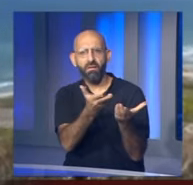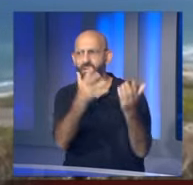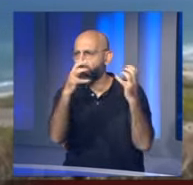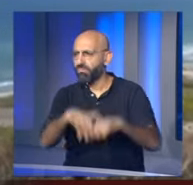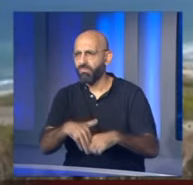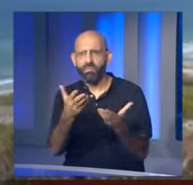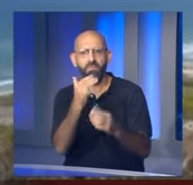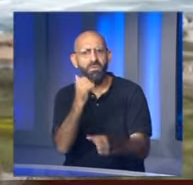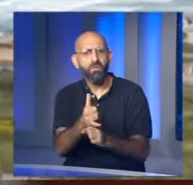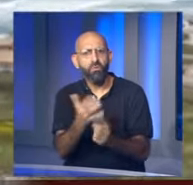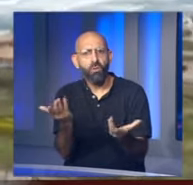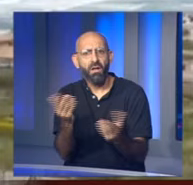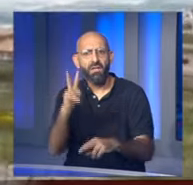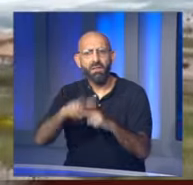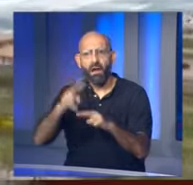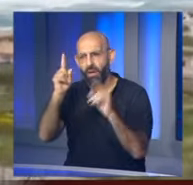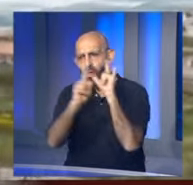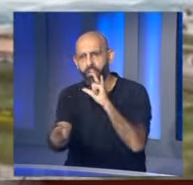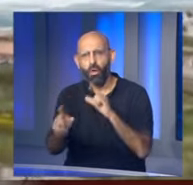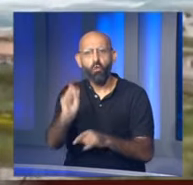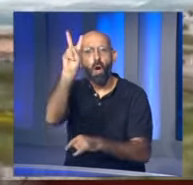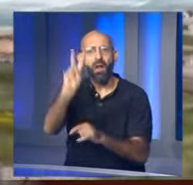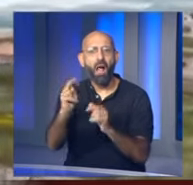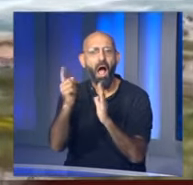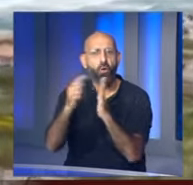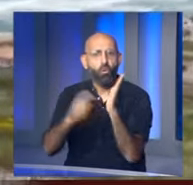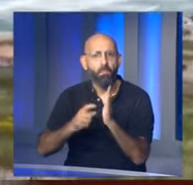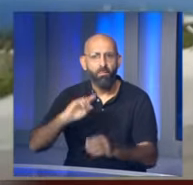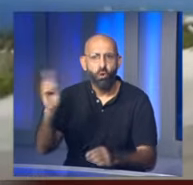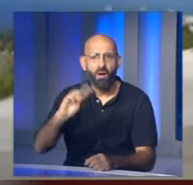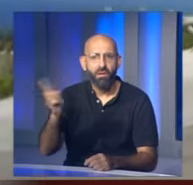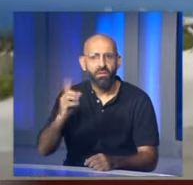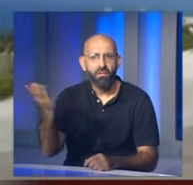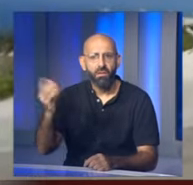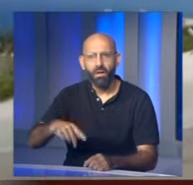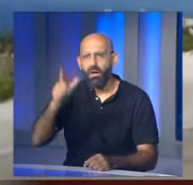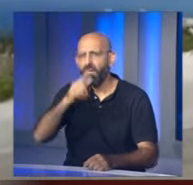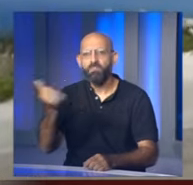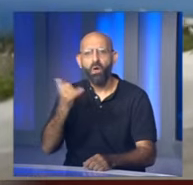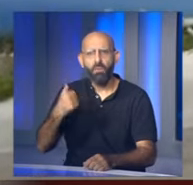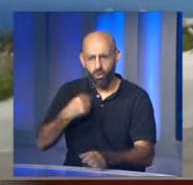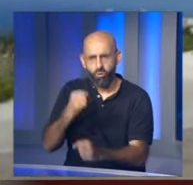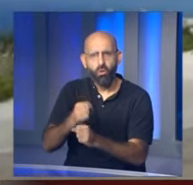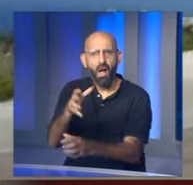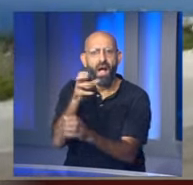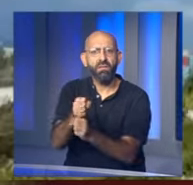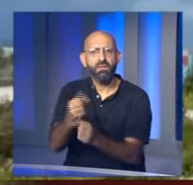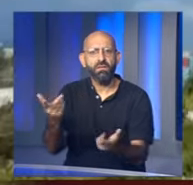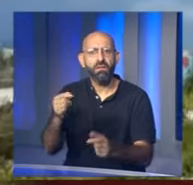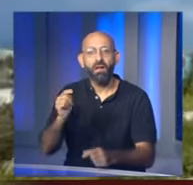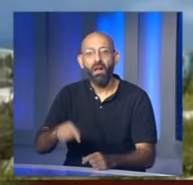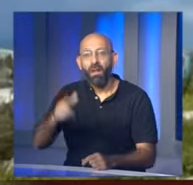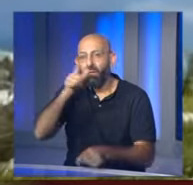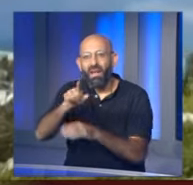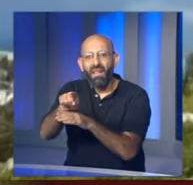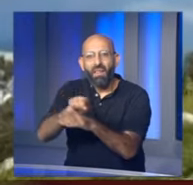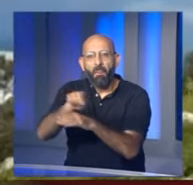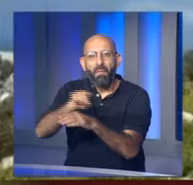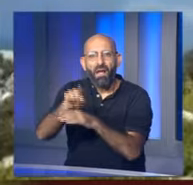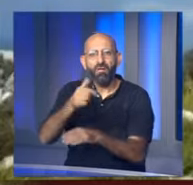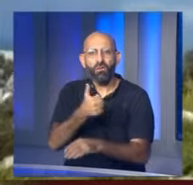ماديه بها وافادت في بيان هذا الصباح اصيب جنديان من حفظه السلام بعدما اطلقت دبابه ميركافا